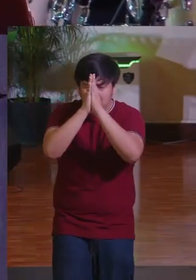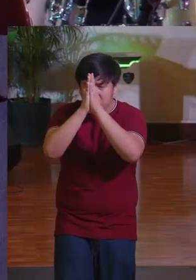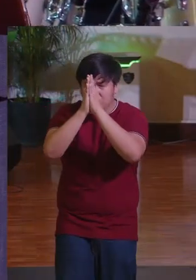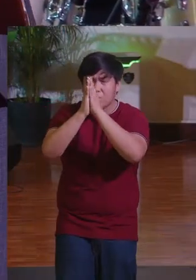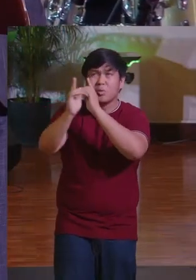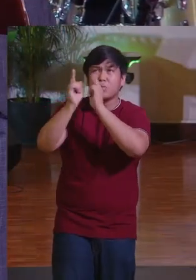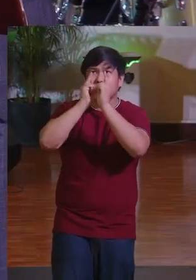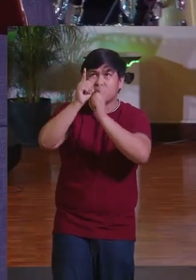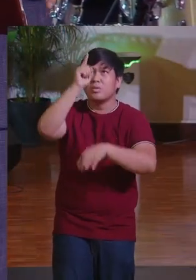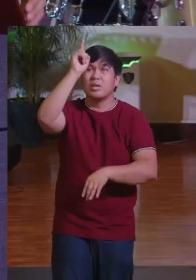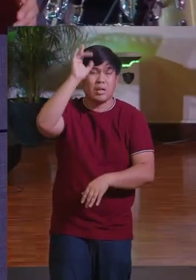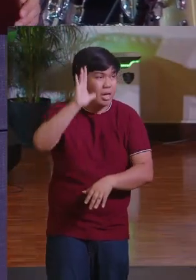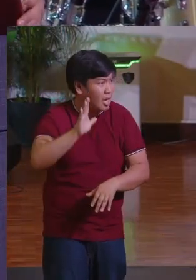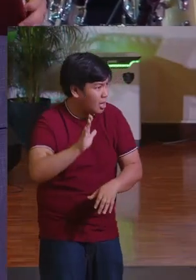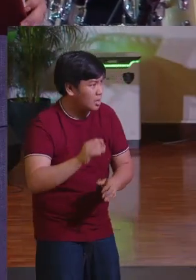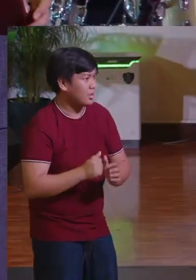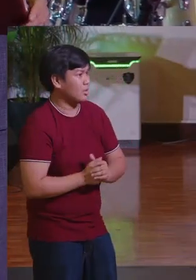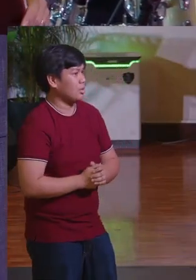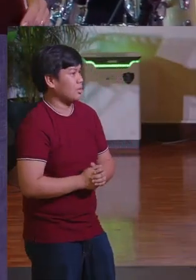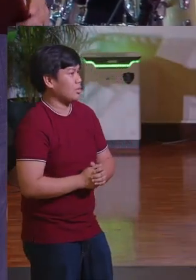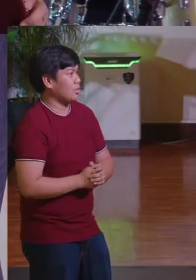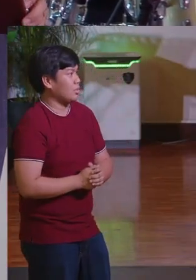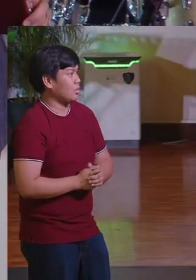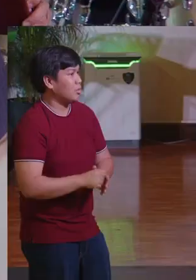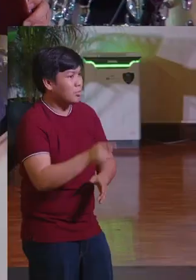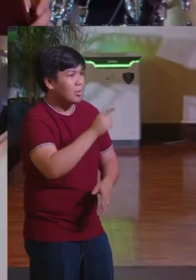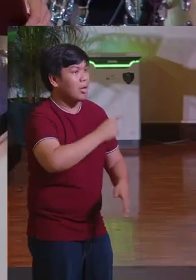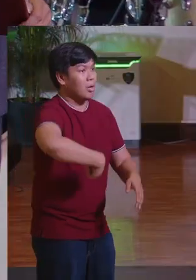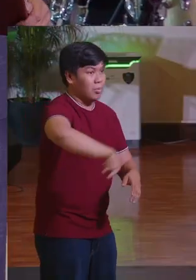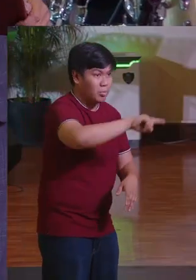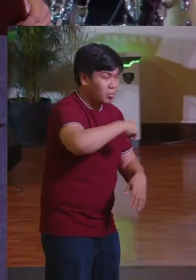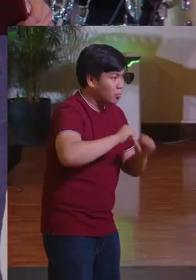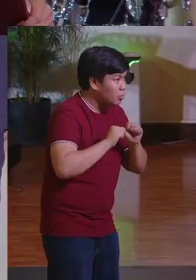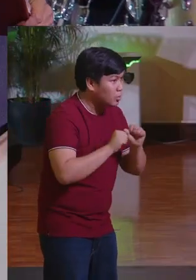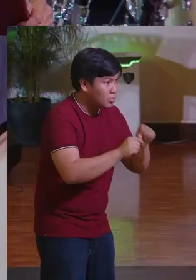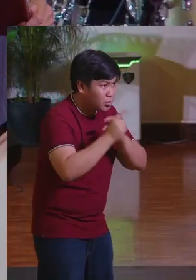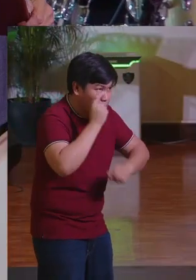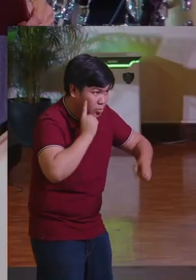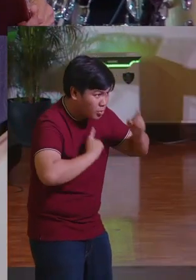pa lamang sa pananampalataya? Lumuluha ka pa rin ba?